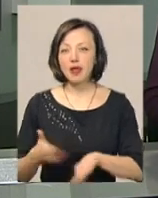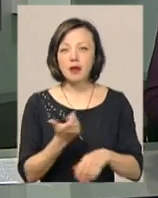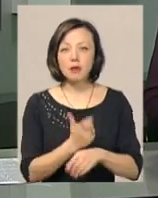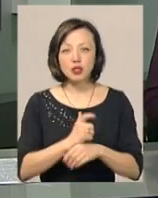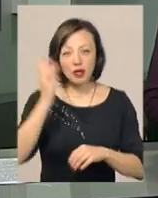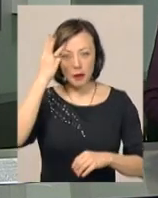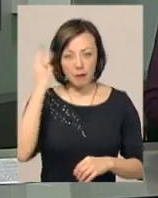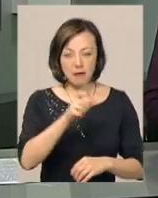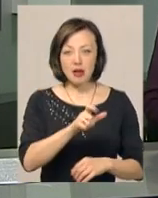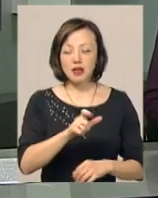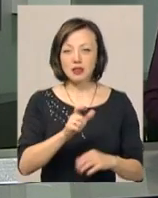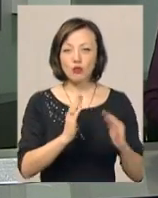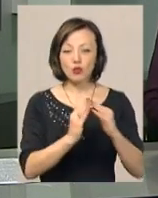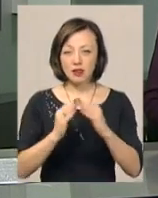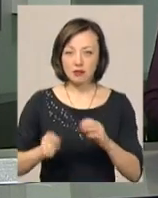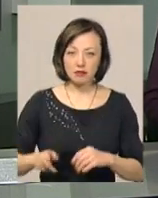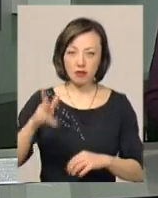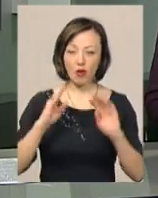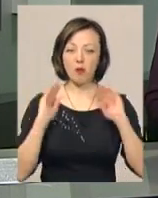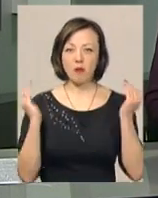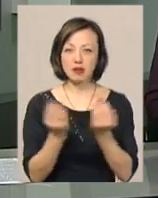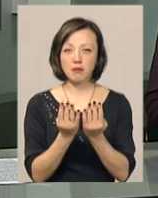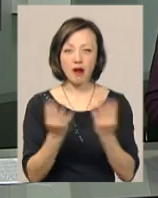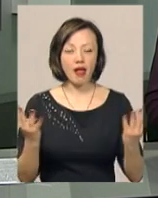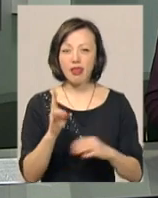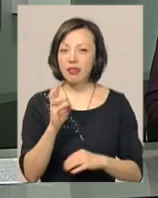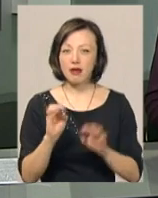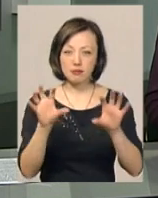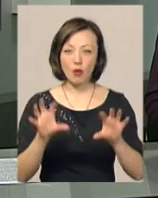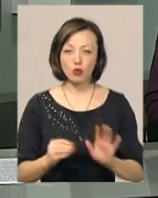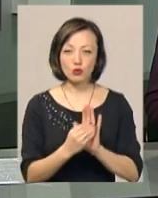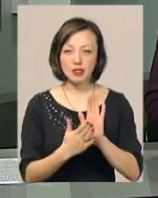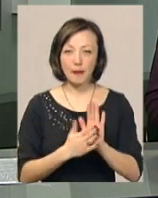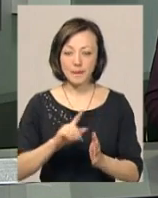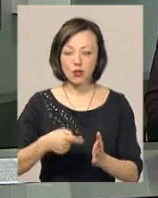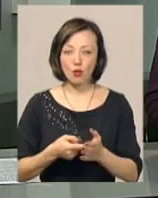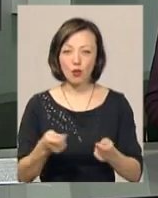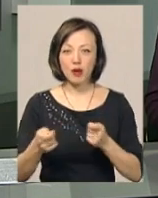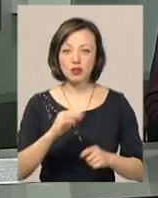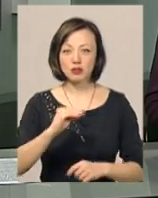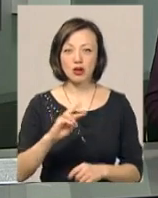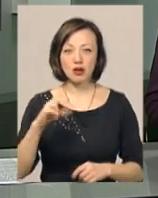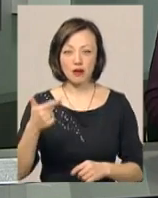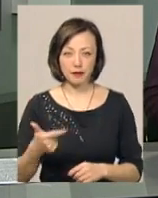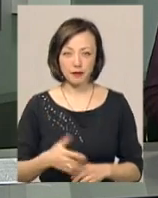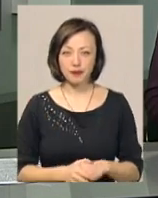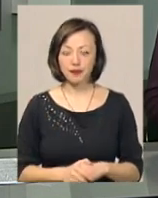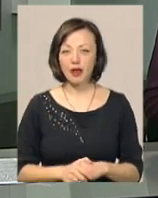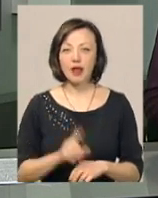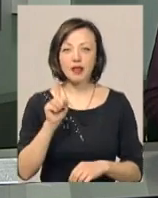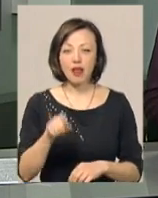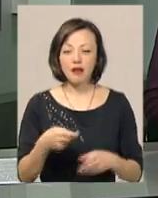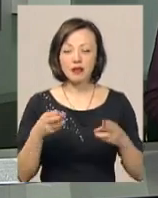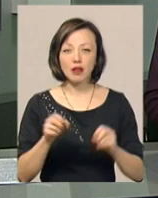Більшість хмельницьких багатоповерхівок обнесені парканами незаконно, констатують у міському управлінні житлово-комунального господарства. І навіть